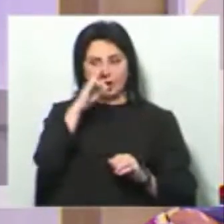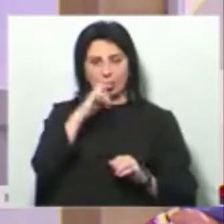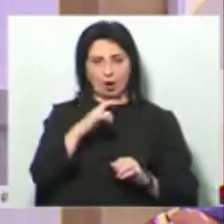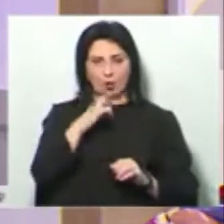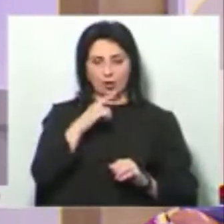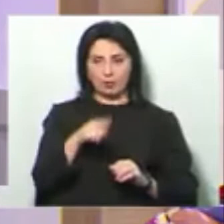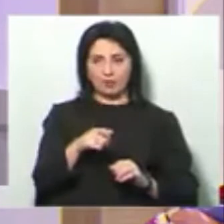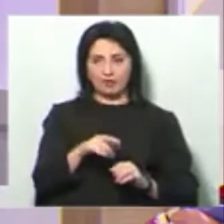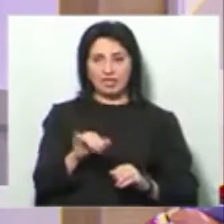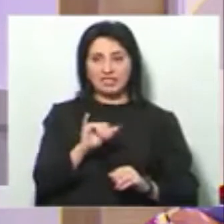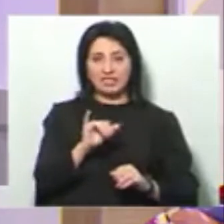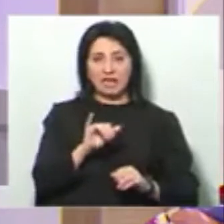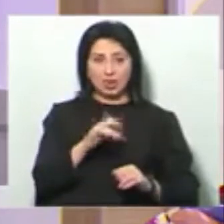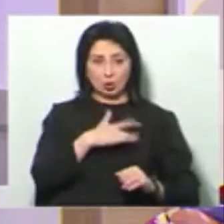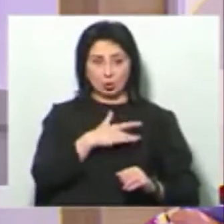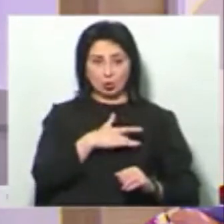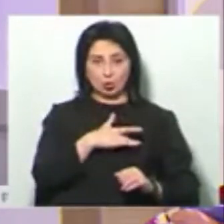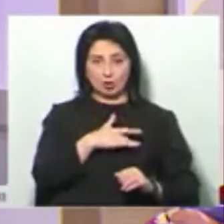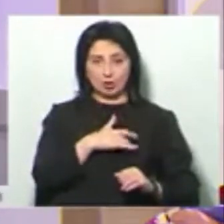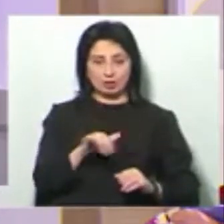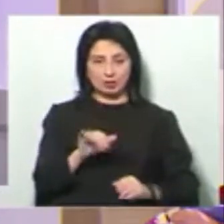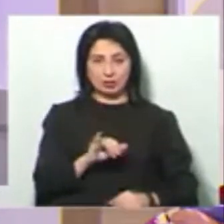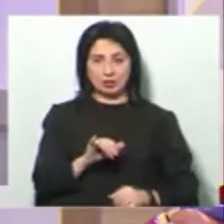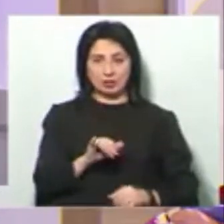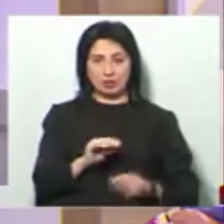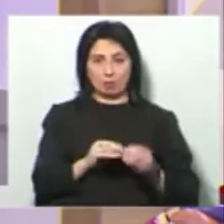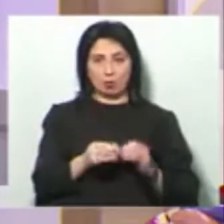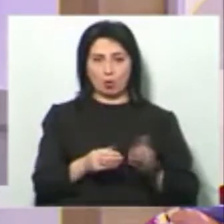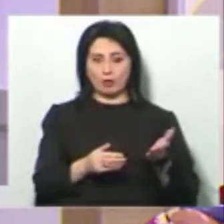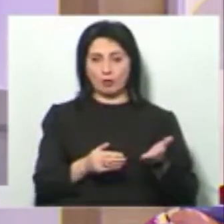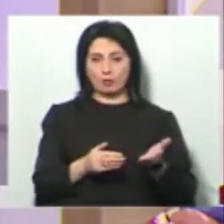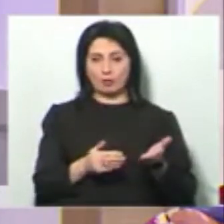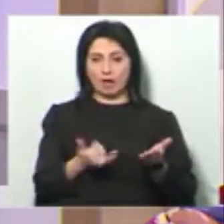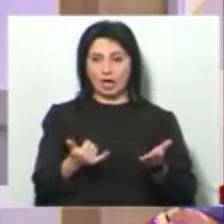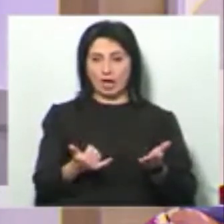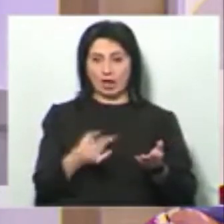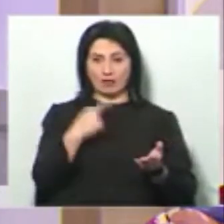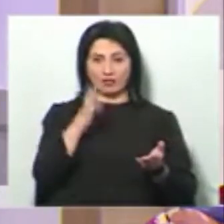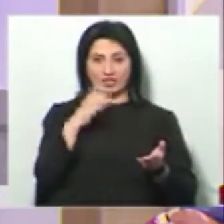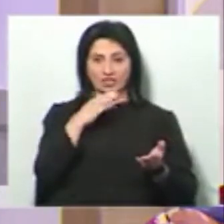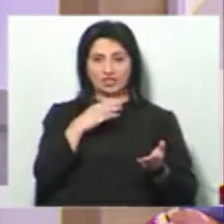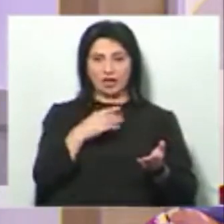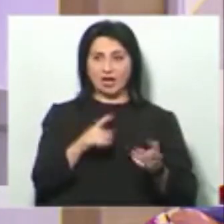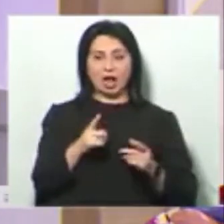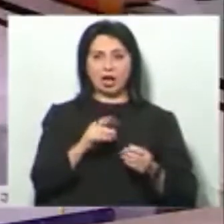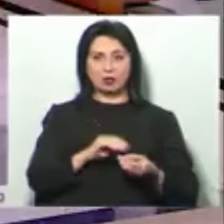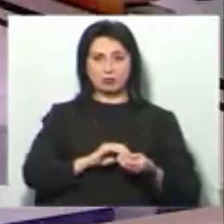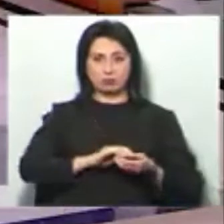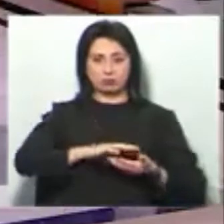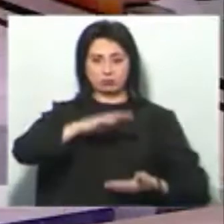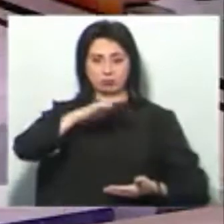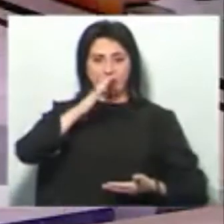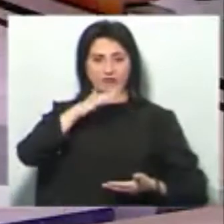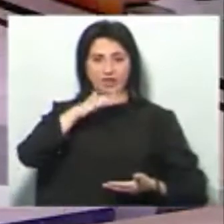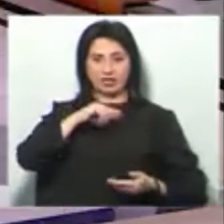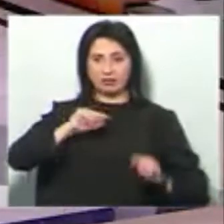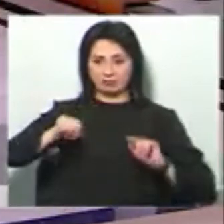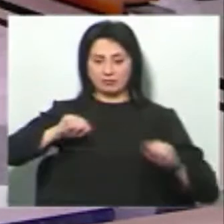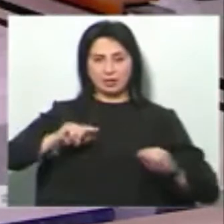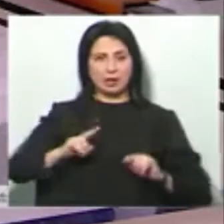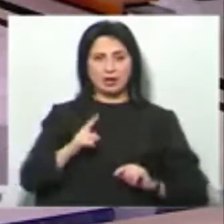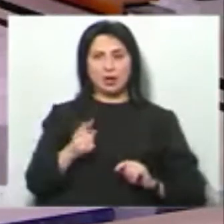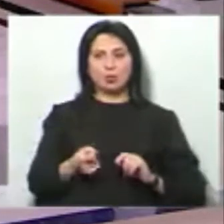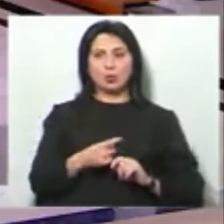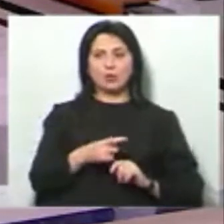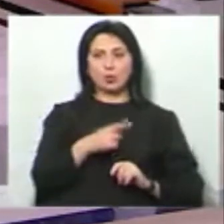იყოს სად გული და სად ის პრობლემები, რომელიც ახლა მე დავასახელე, რატომ უნდა გროვდებოდეს სითხე სადღაც, მაშინ